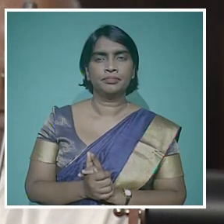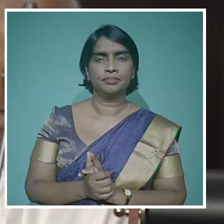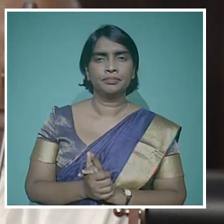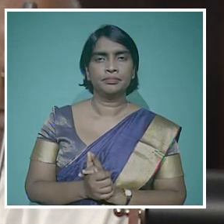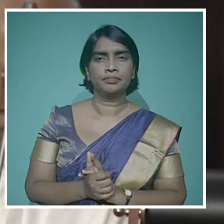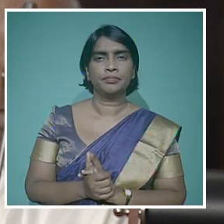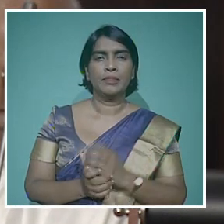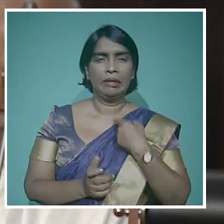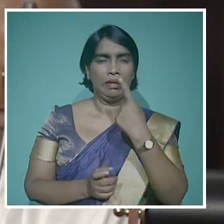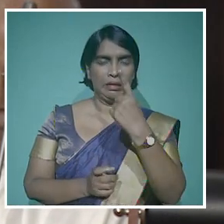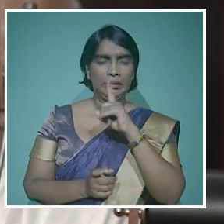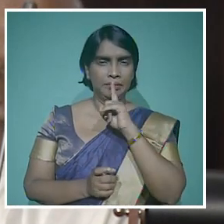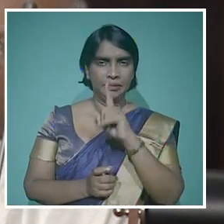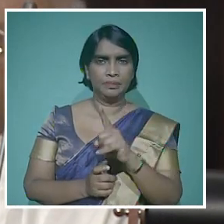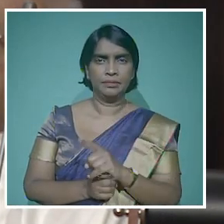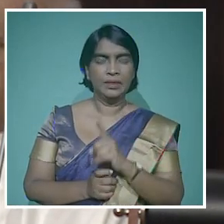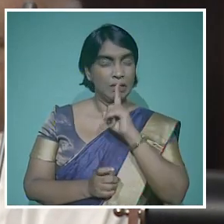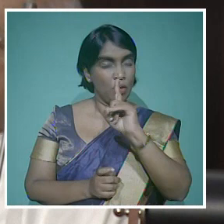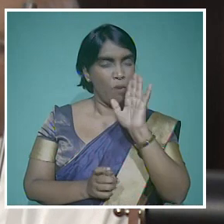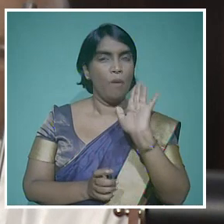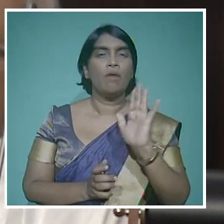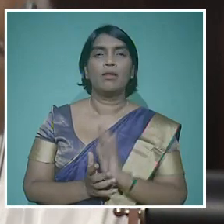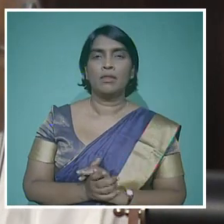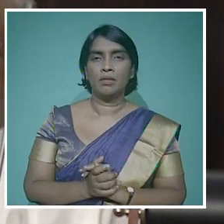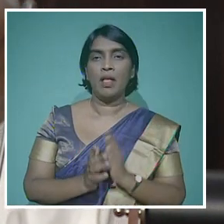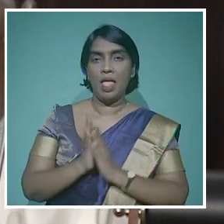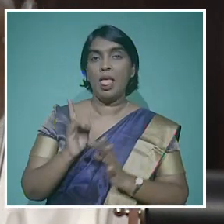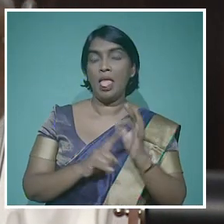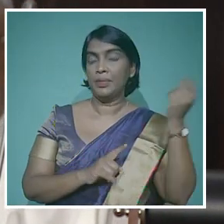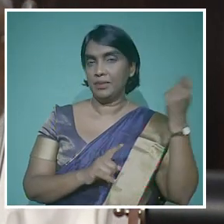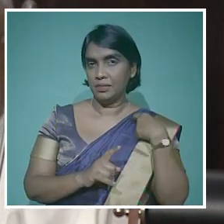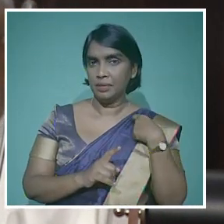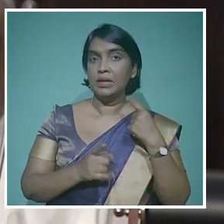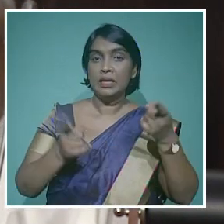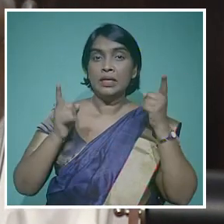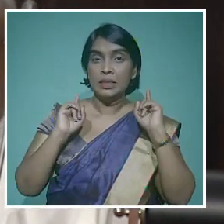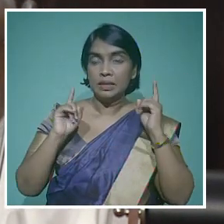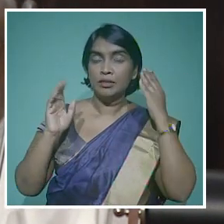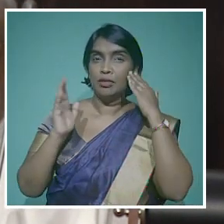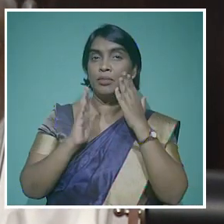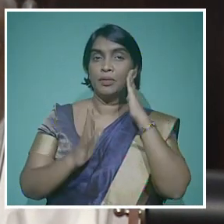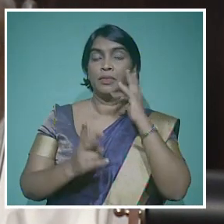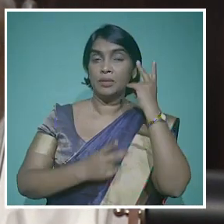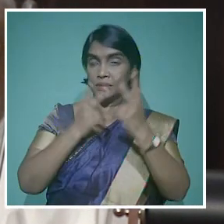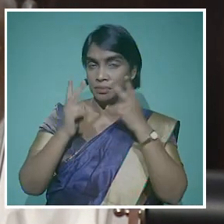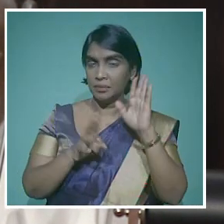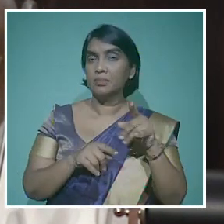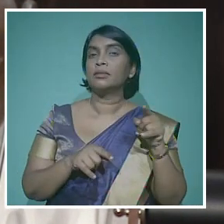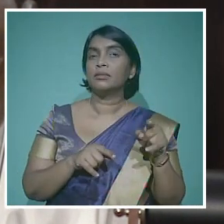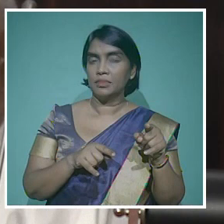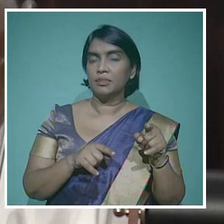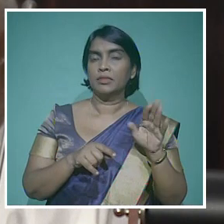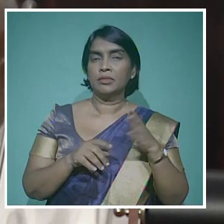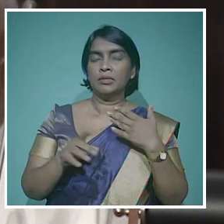තව එකක් මට තියෙනවා ඉතින්. ඒක කියන්නම ඕනේ. අපේ අමුතුමා කිව්වේ නිසා. ක්‍රීඩා ආශ්‍රිත සංචාරක කර්මාන්තය සඳහා